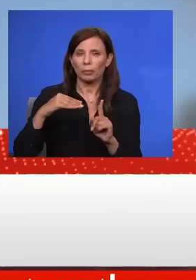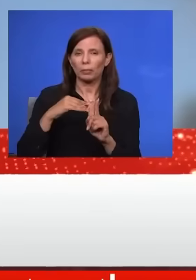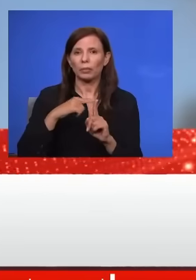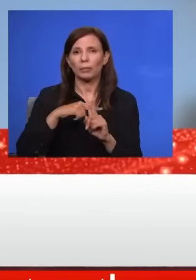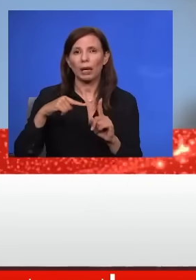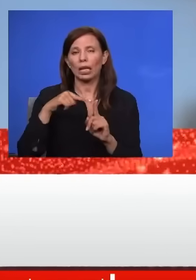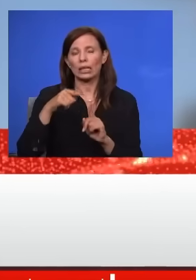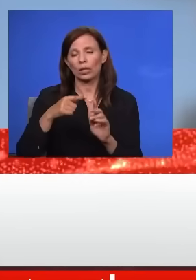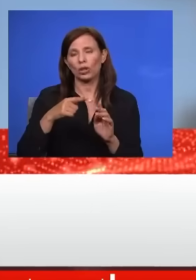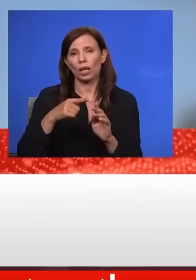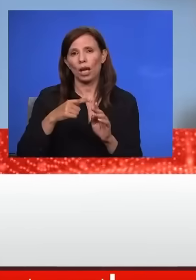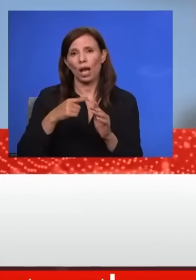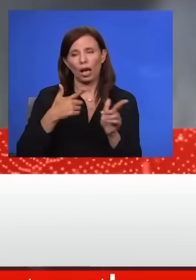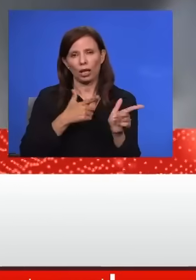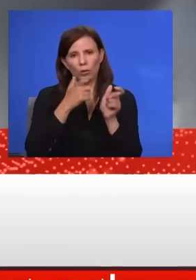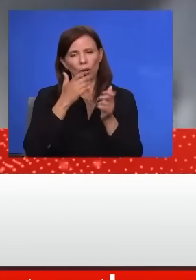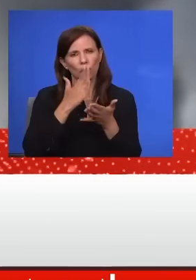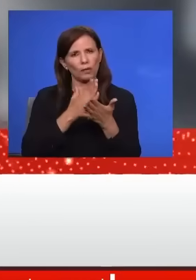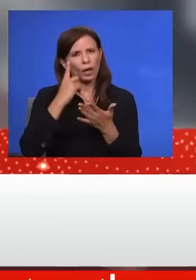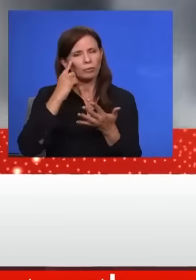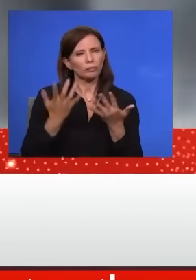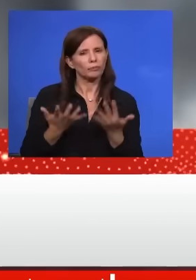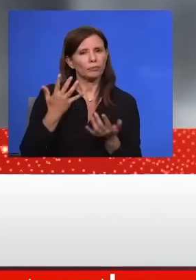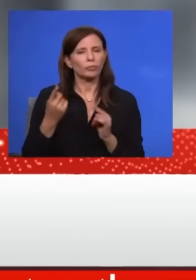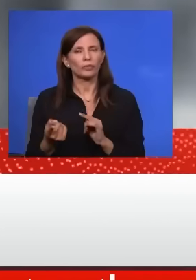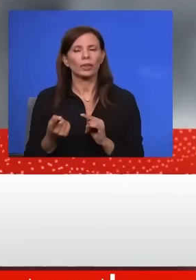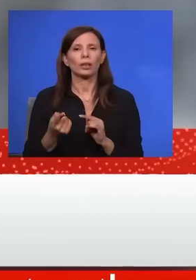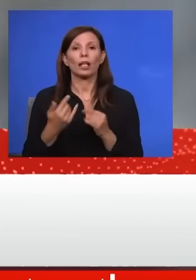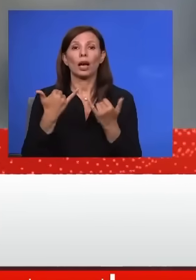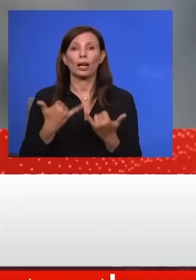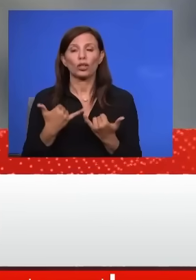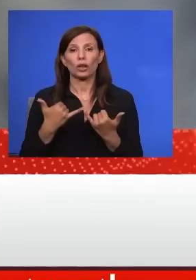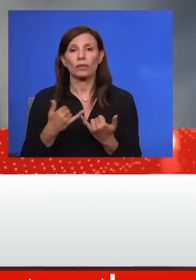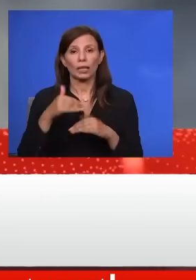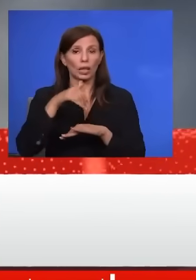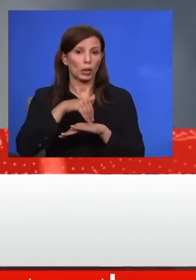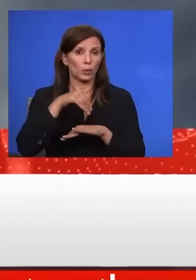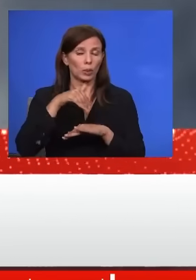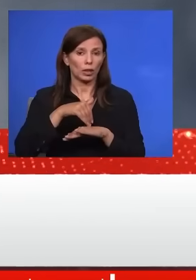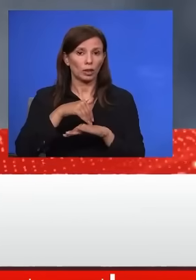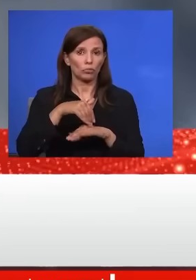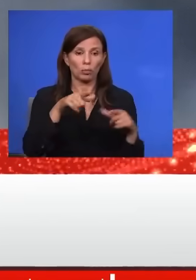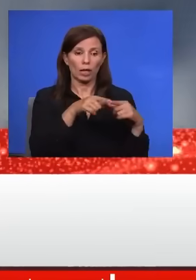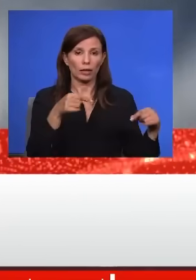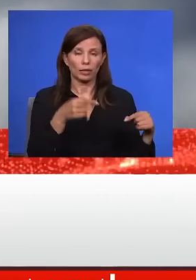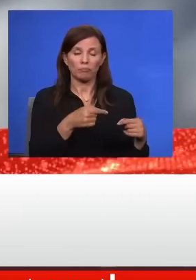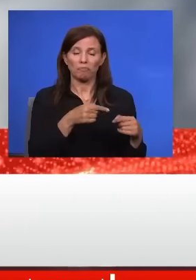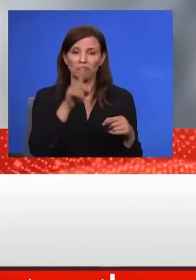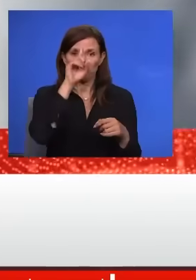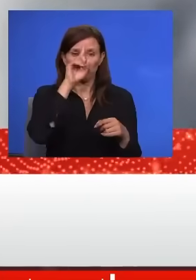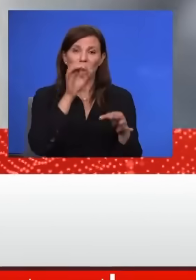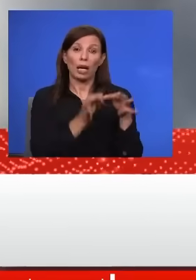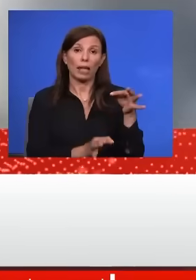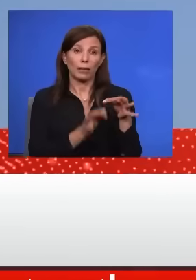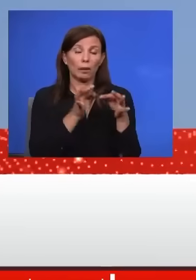הוא כבר לוקח את השיקולים האלה, אבל באמת אלה עכשיו דיווחים שמגיעים מתוך הרצועה, ואין לנו עדיין פרטים רשמיים ומאומתים על